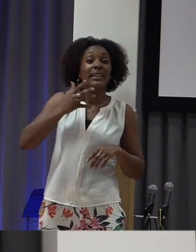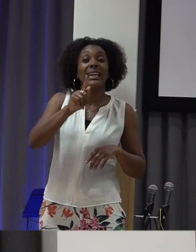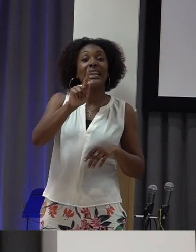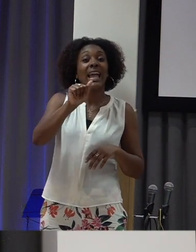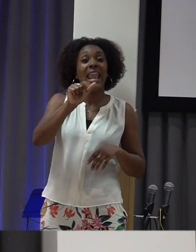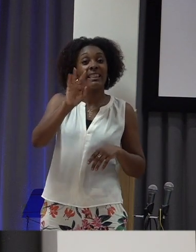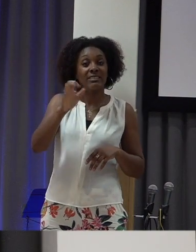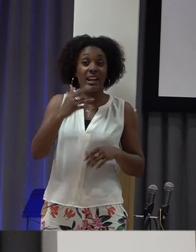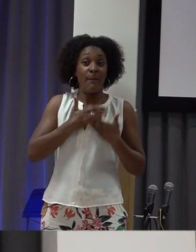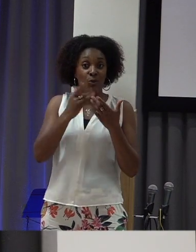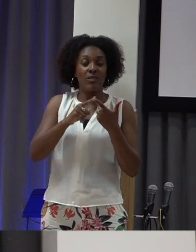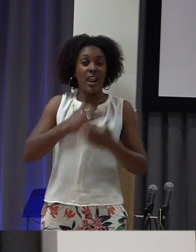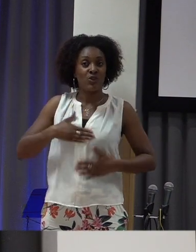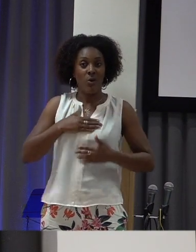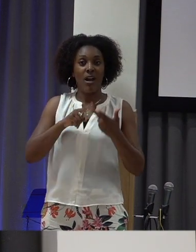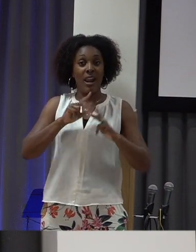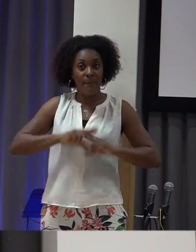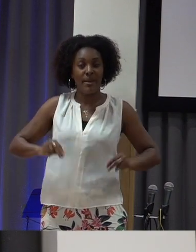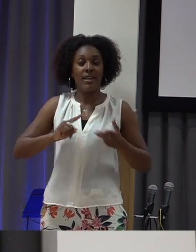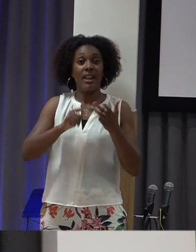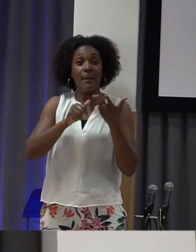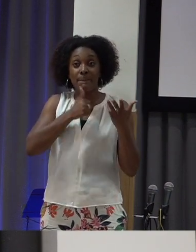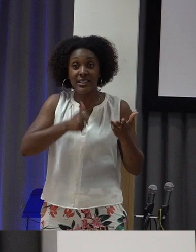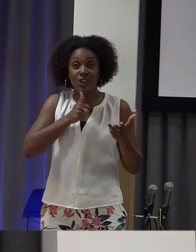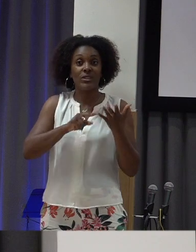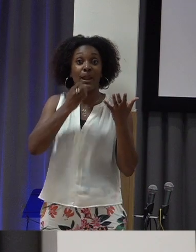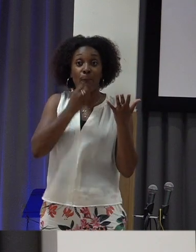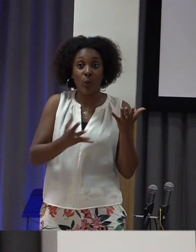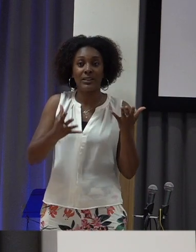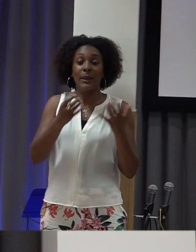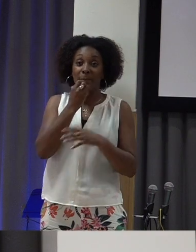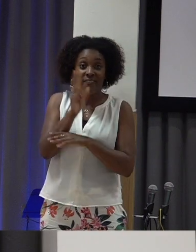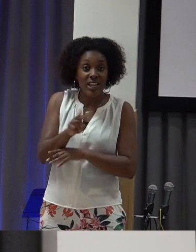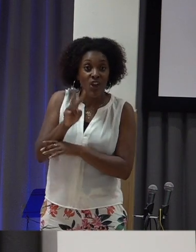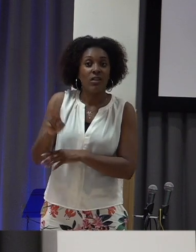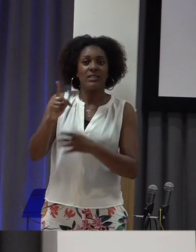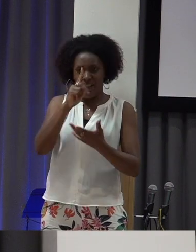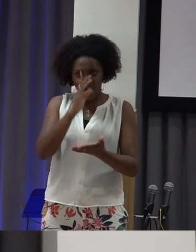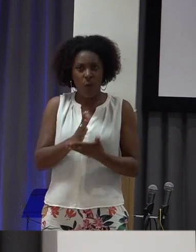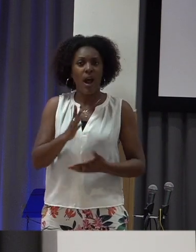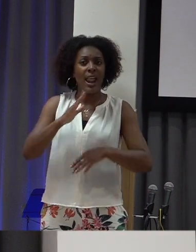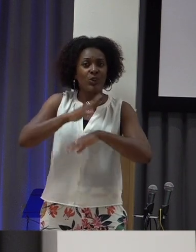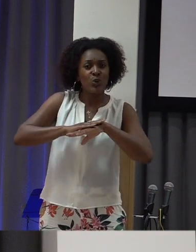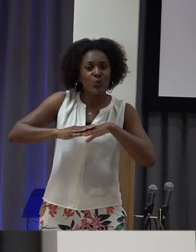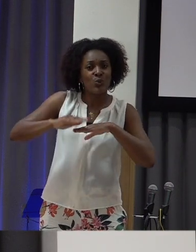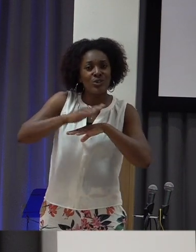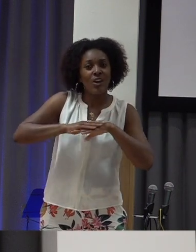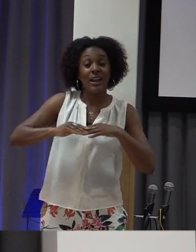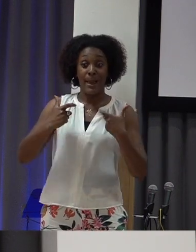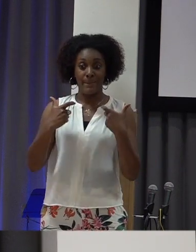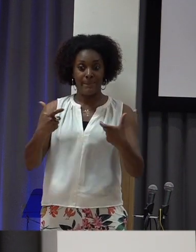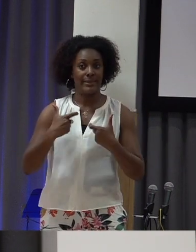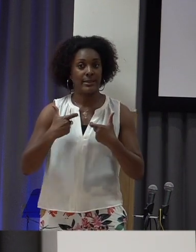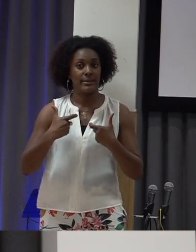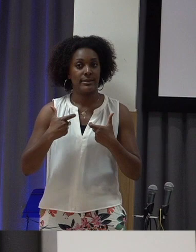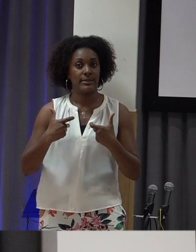c'est l'amour, la joie, la paix, la patience, la bonté, la bienveillance, la foi, la douceur et la maîtrise de